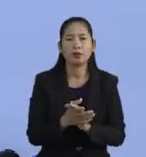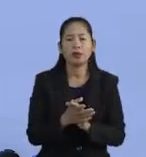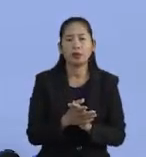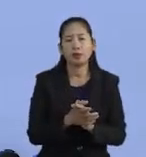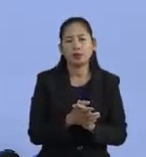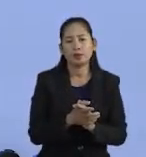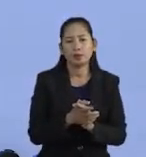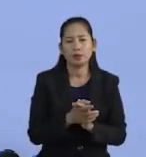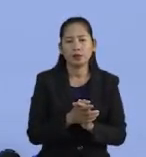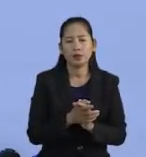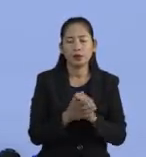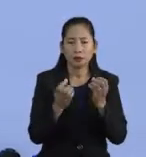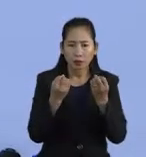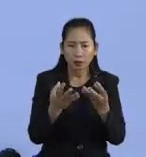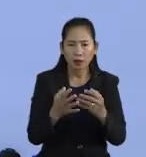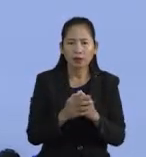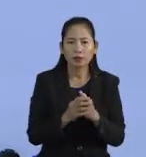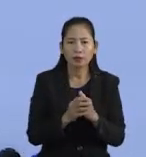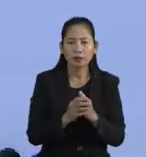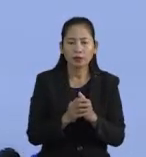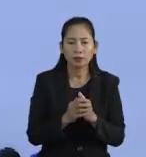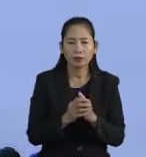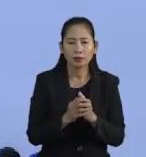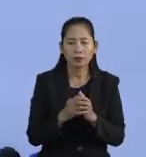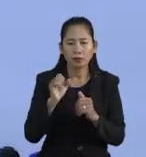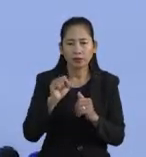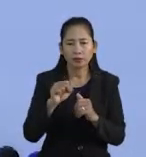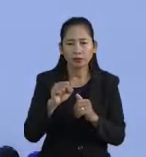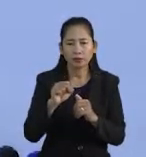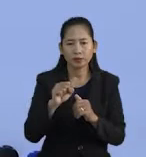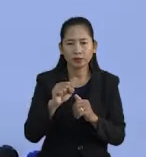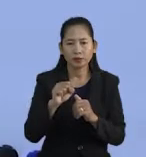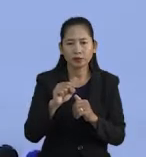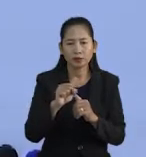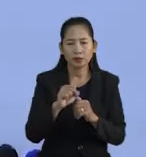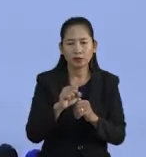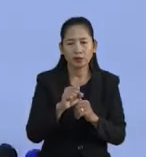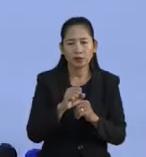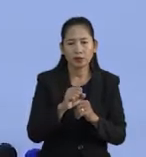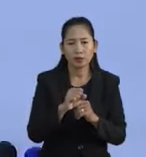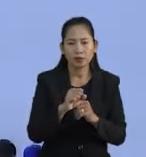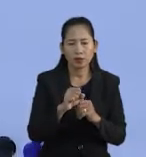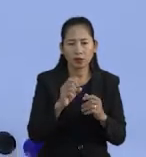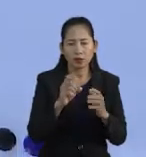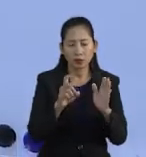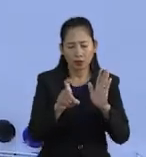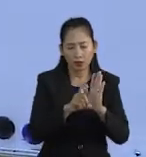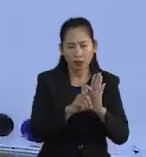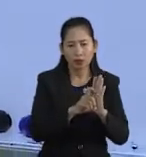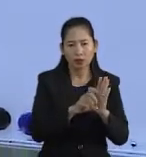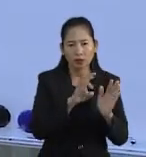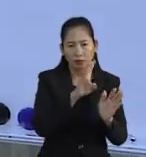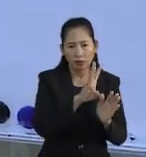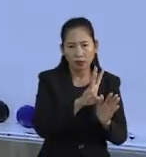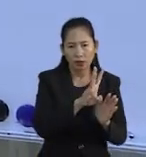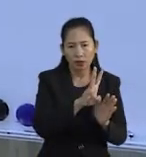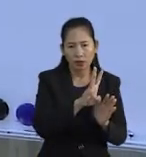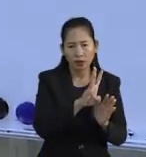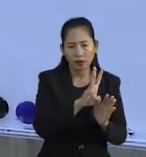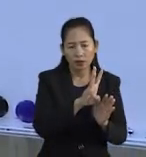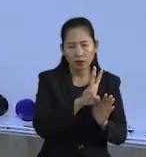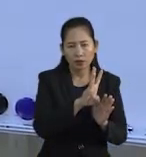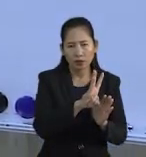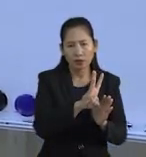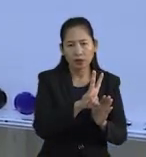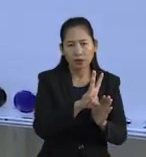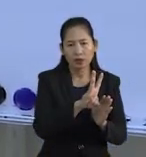một tùm bóng cứ bầm án con và chùm luôn cột ní cứ smile má